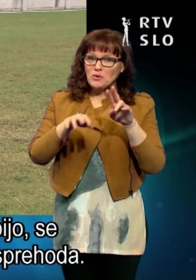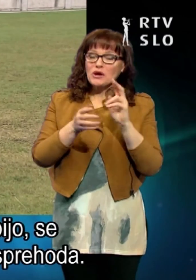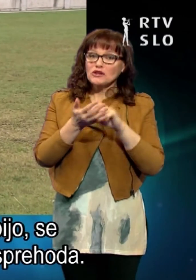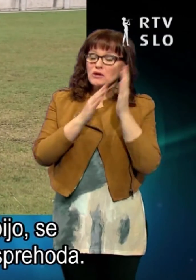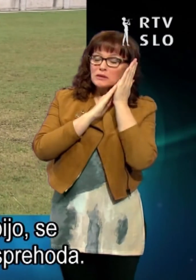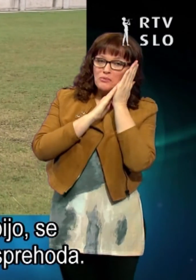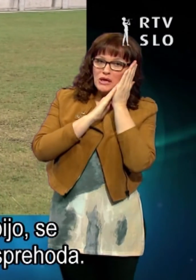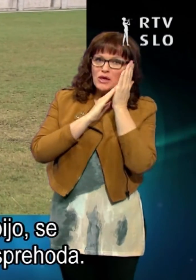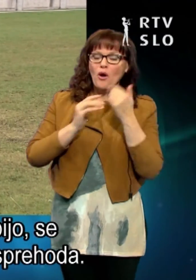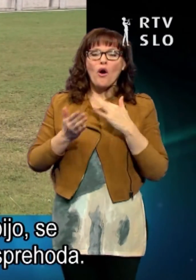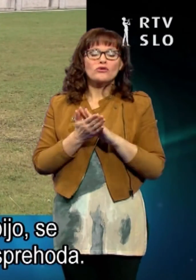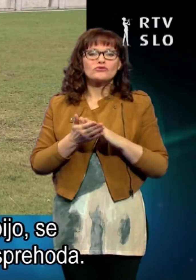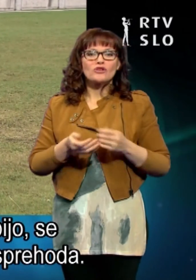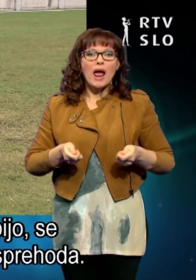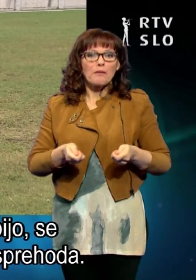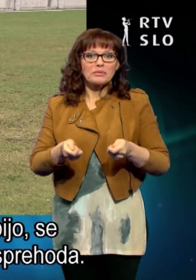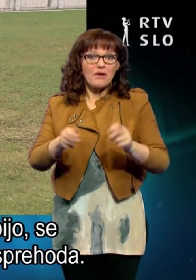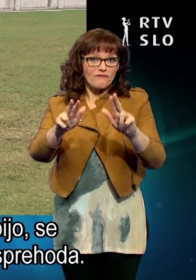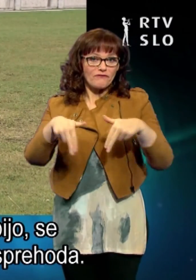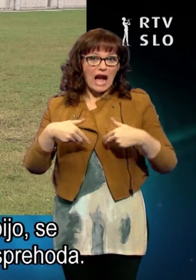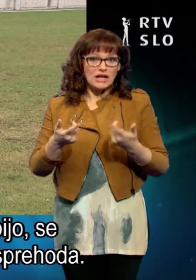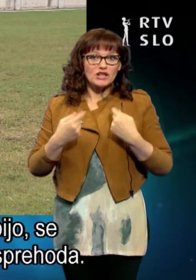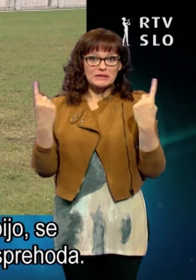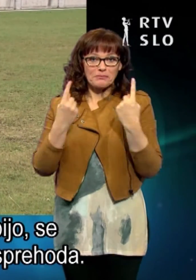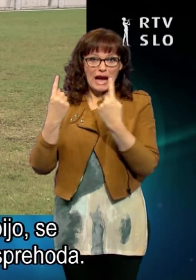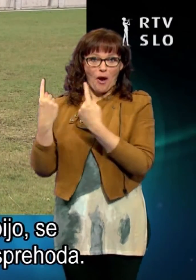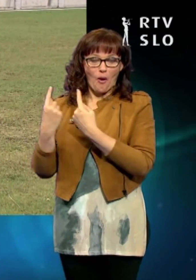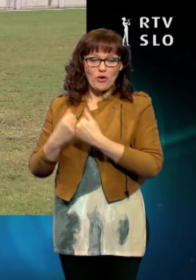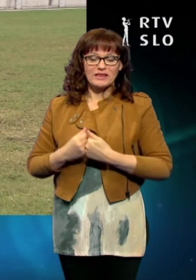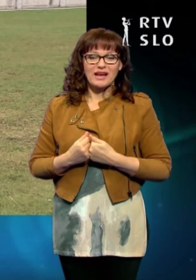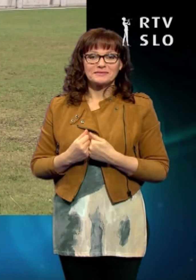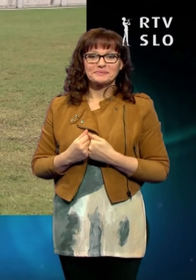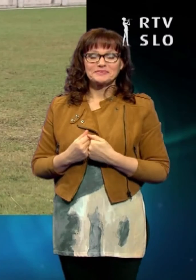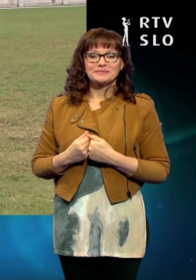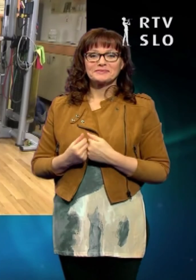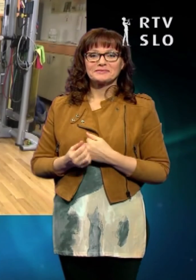spijo, se s psičkam vračam že s prehoda.